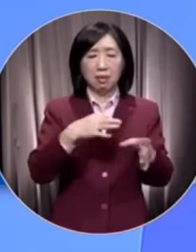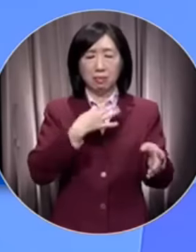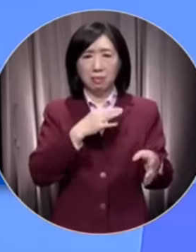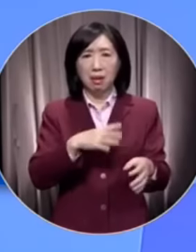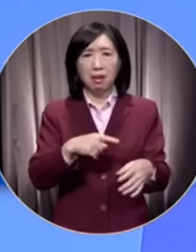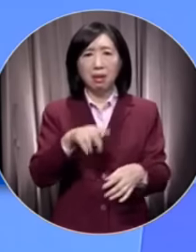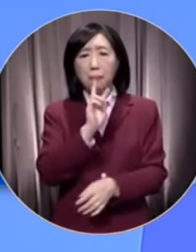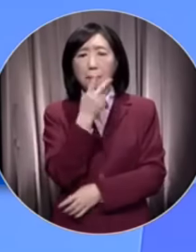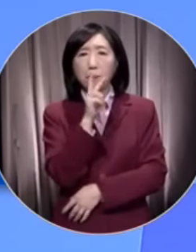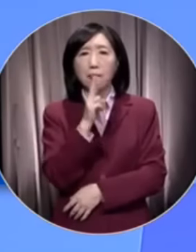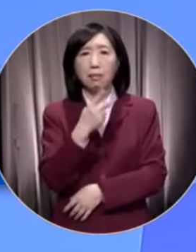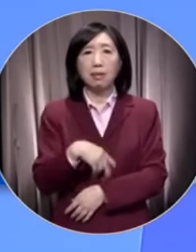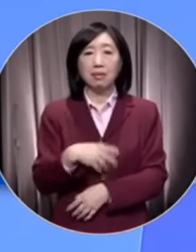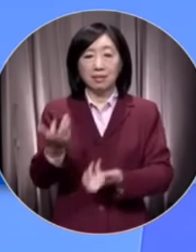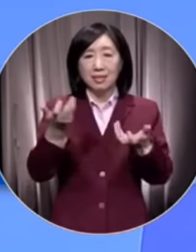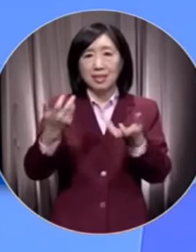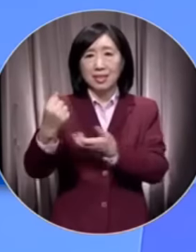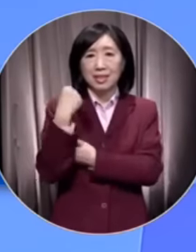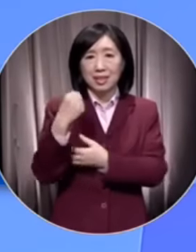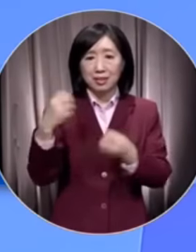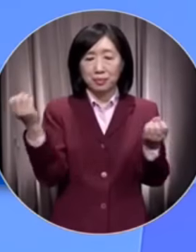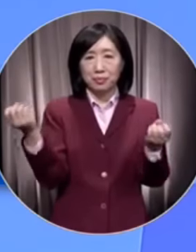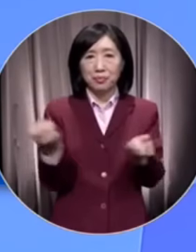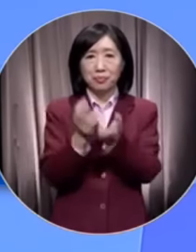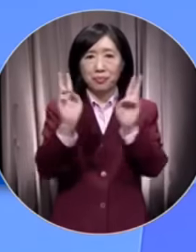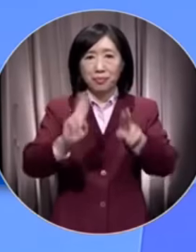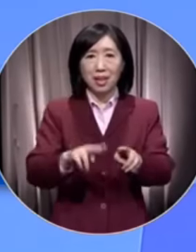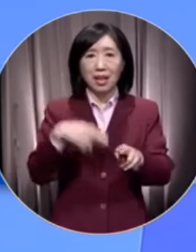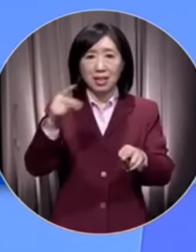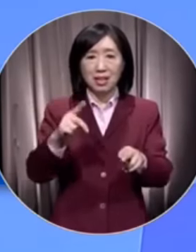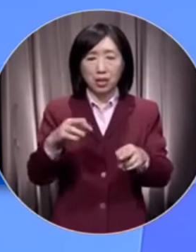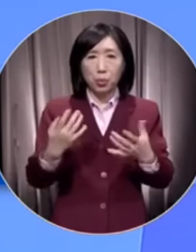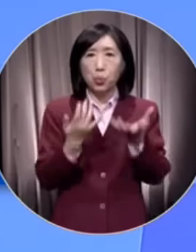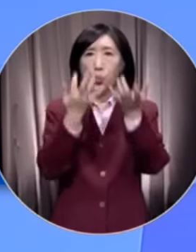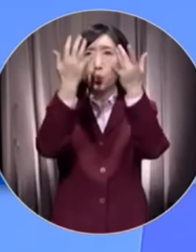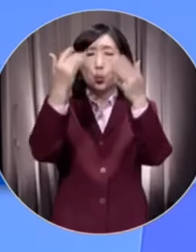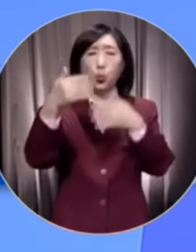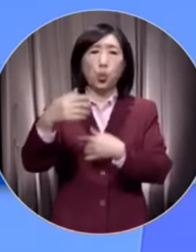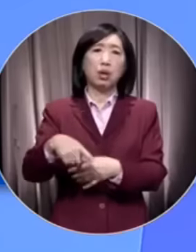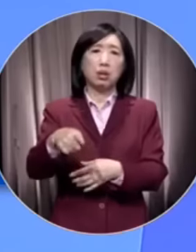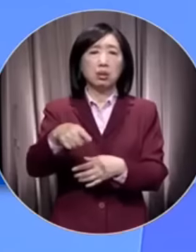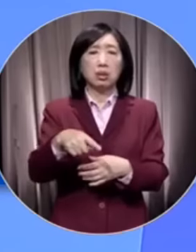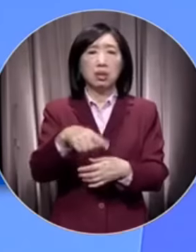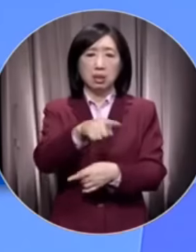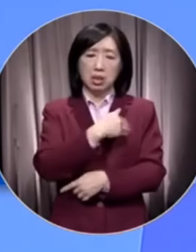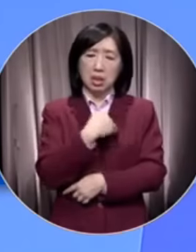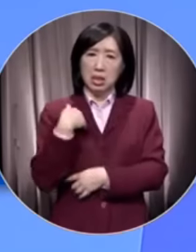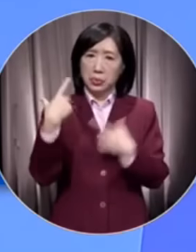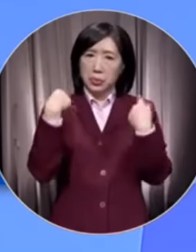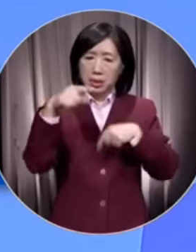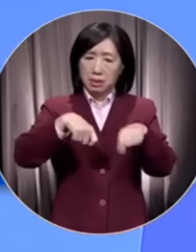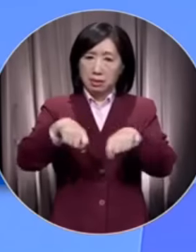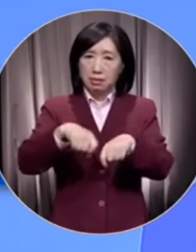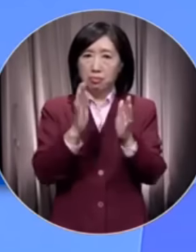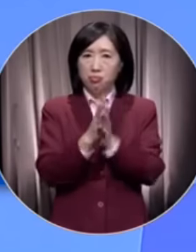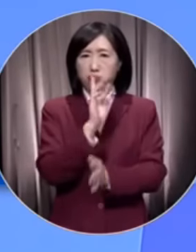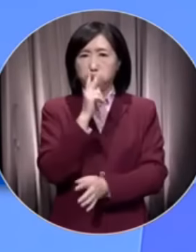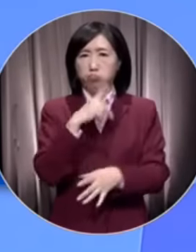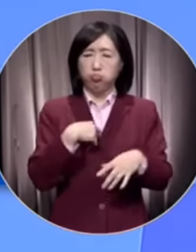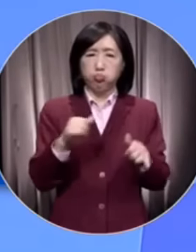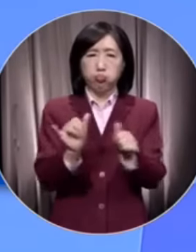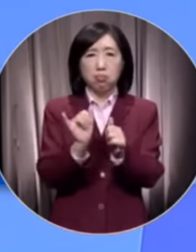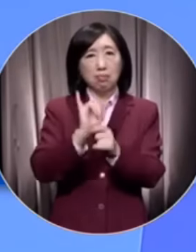发火力发电又说不会有温室气体，你的能源政策非常的矛盾，左吃右